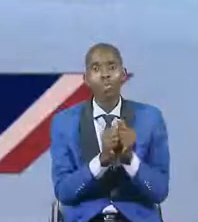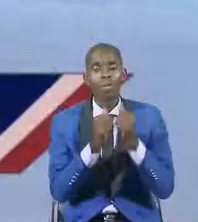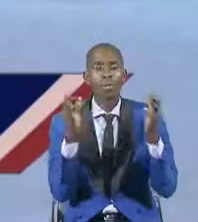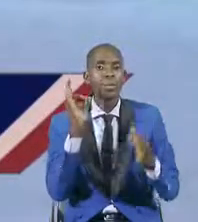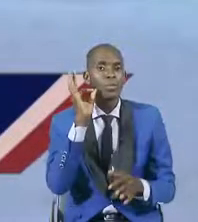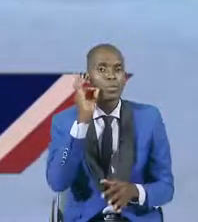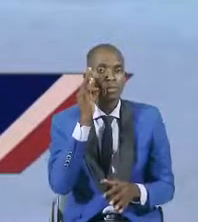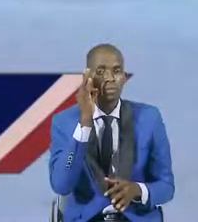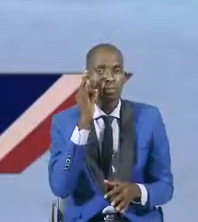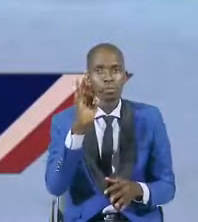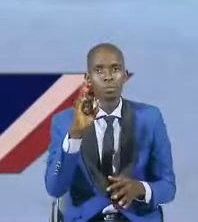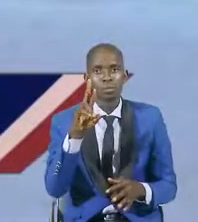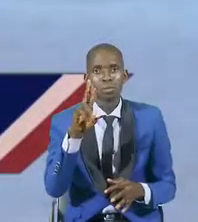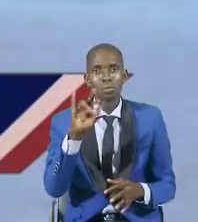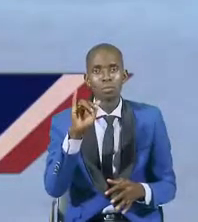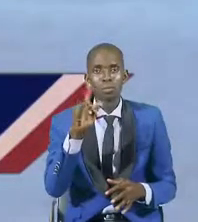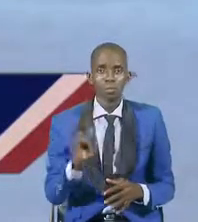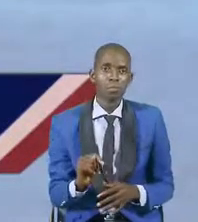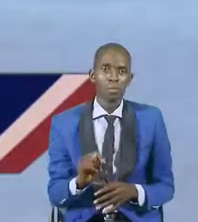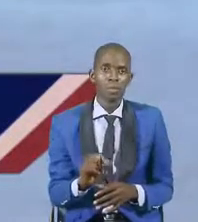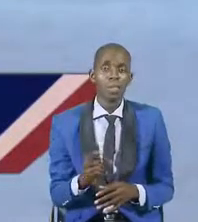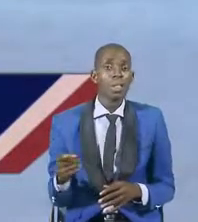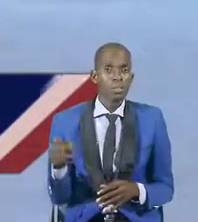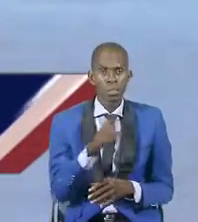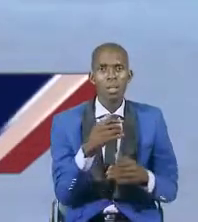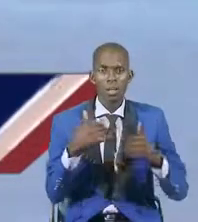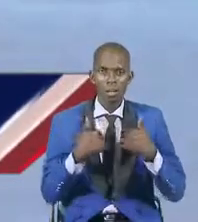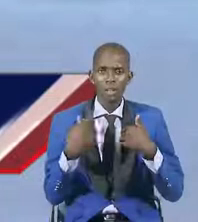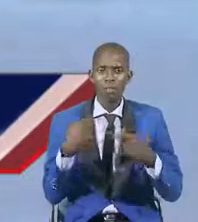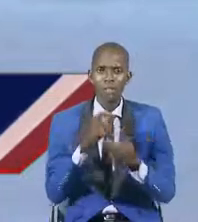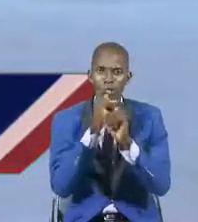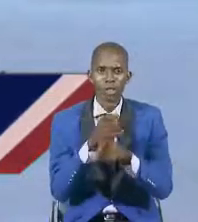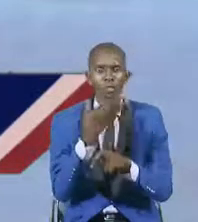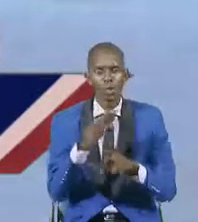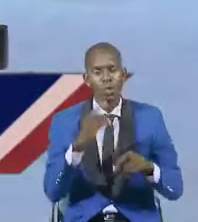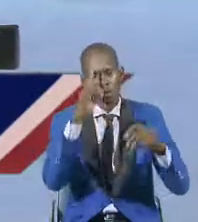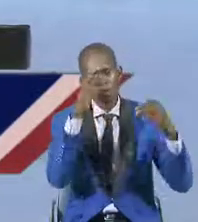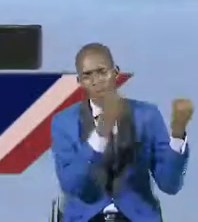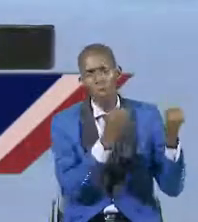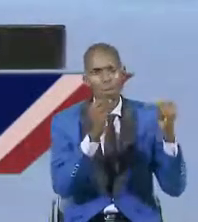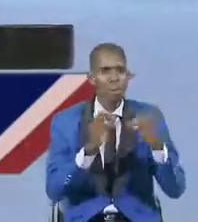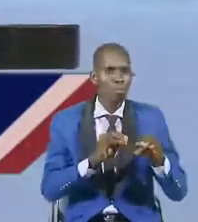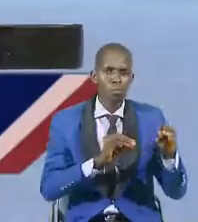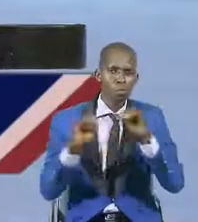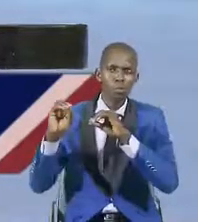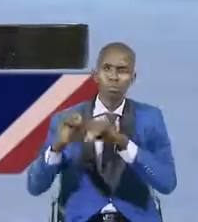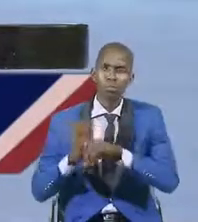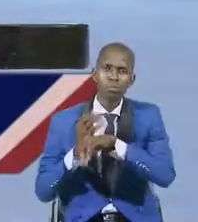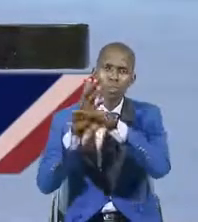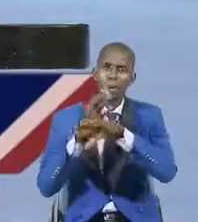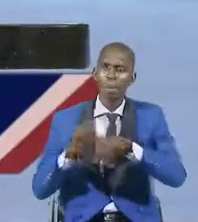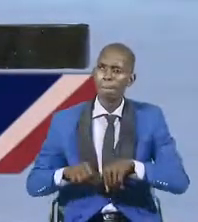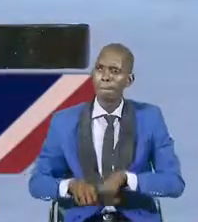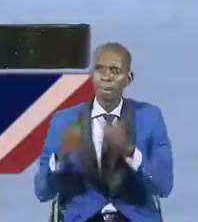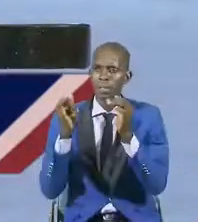s'enfuient. La foi s'enfuit. Et ils ont le don de foi. Ils peuvent déplacer cette montagne. Ils